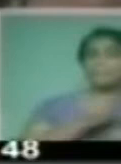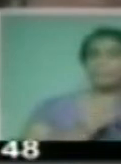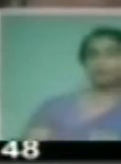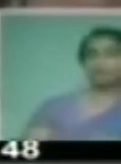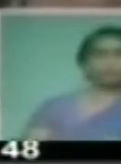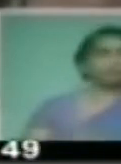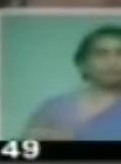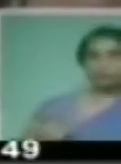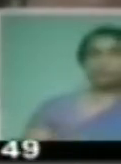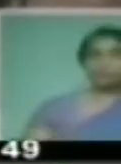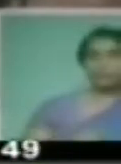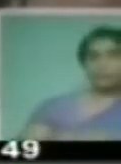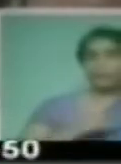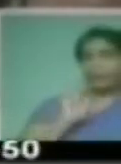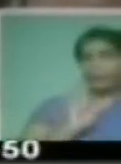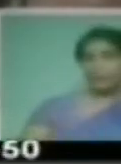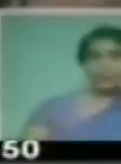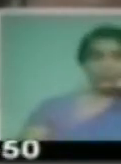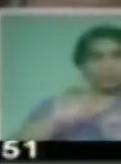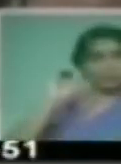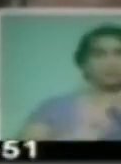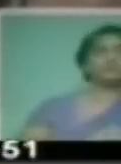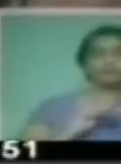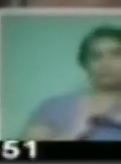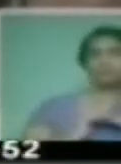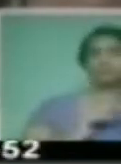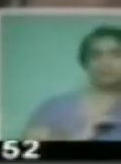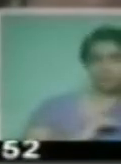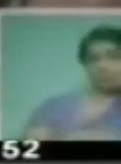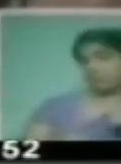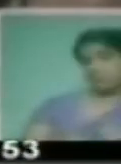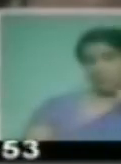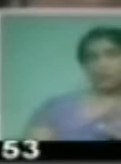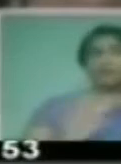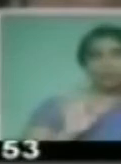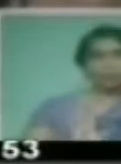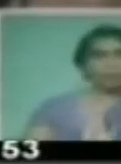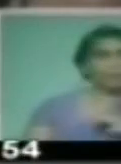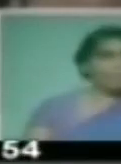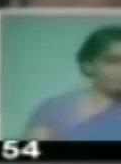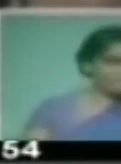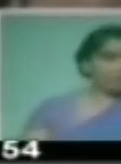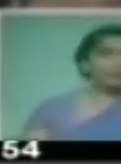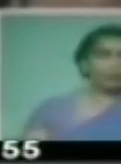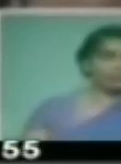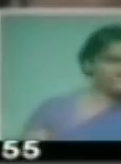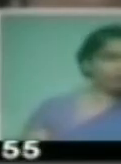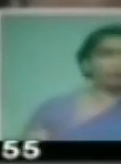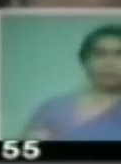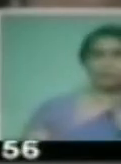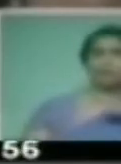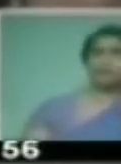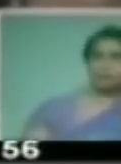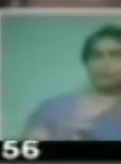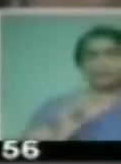சான்றிதழ் கிடைத்ததும் உலக வங்கி, ஆசிய அபிவிருத்தி வங்கி உள்ளிட்ட நிறுவனங்களின் இடைக்கால நிதி வசதிகளை பெற்றுக் கொள்ள முடியும். 1 அல்லது 2 பில்லியன் அமெரிக்க டாலரை